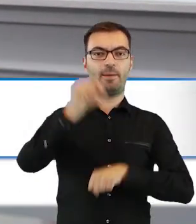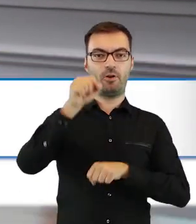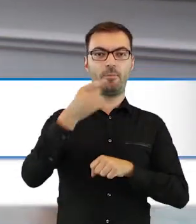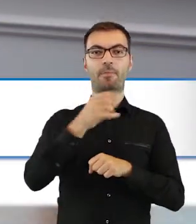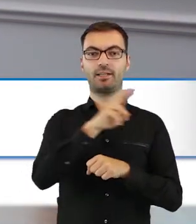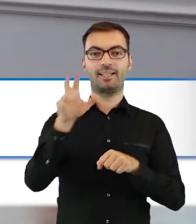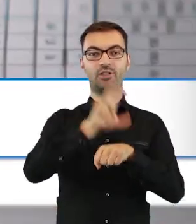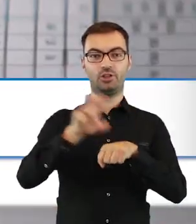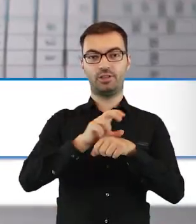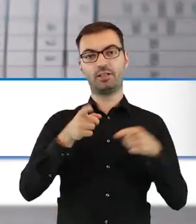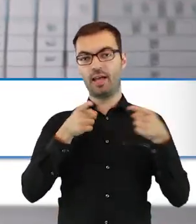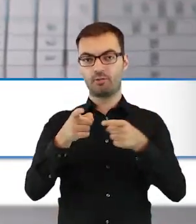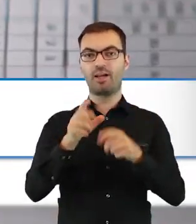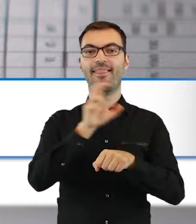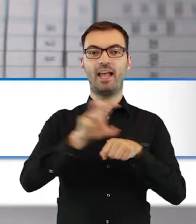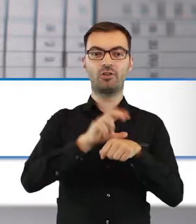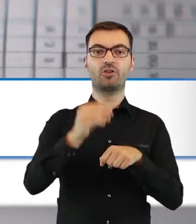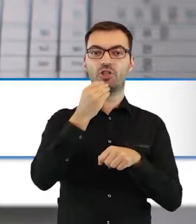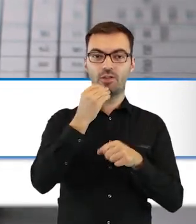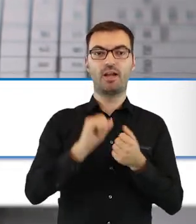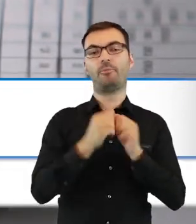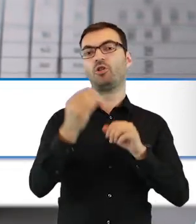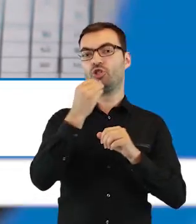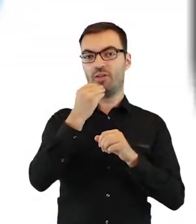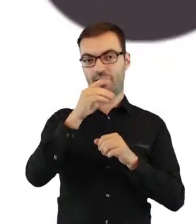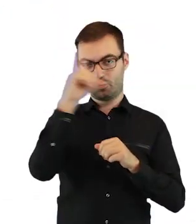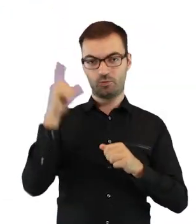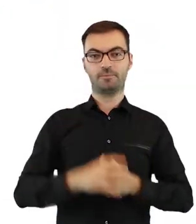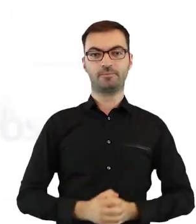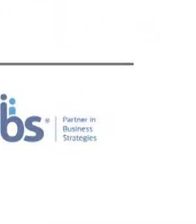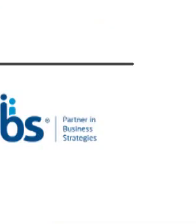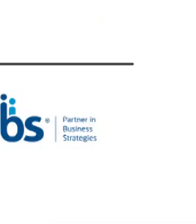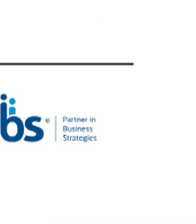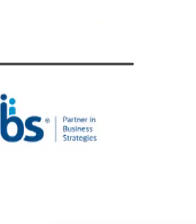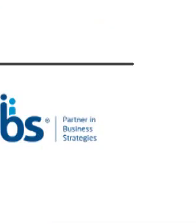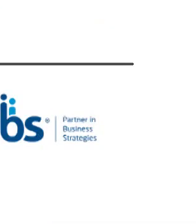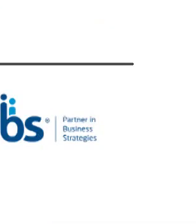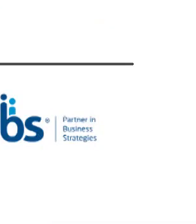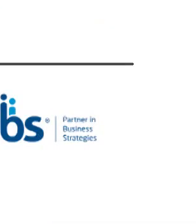uzyskały dyplom magistra inżyniera na kierunku technologia żywności i żywienia człowieka.